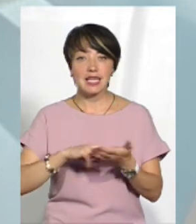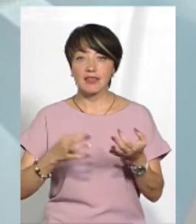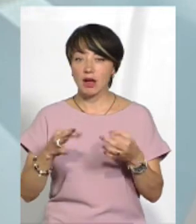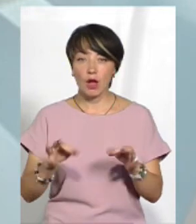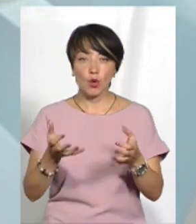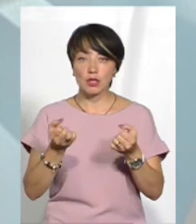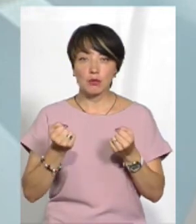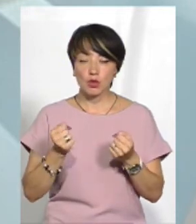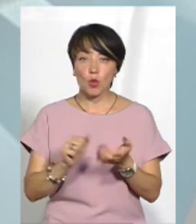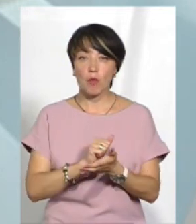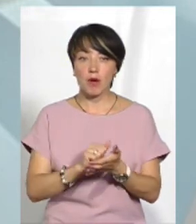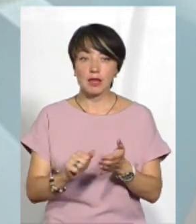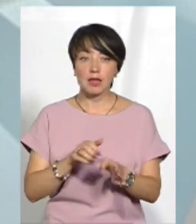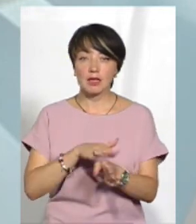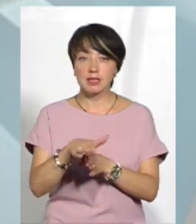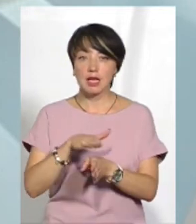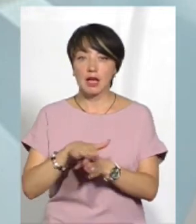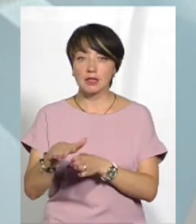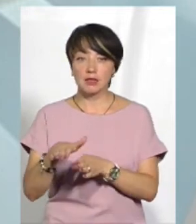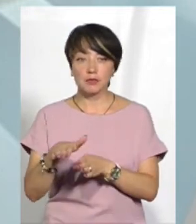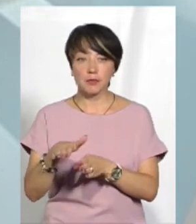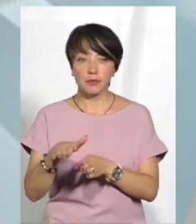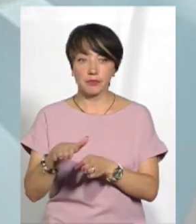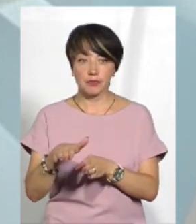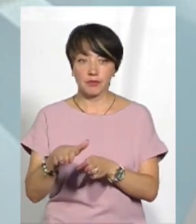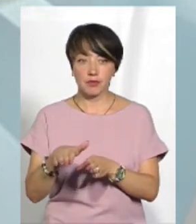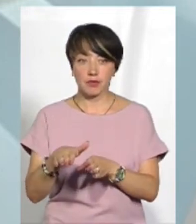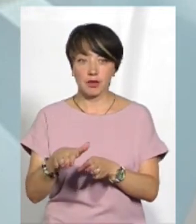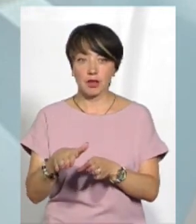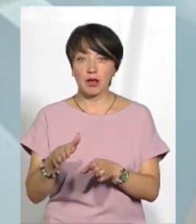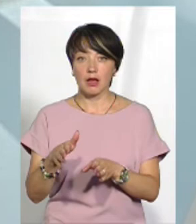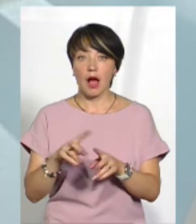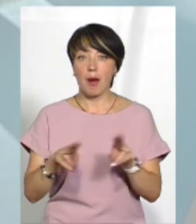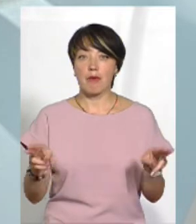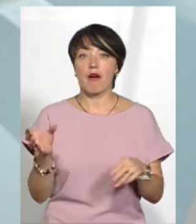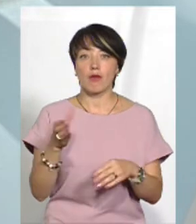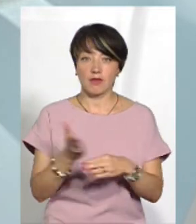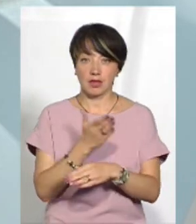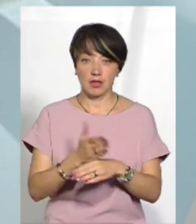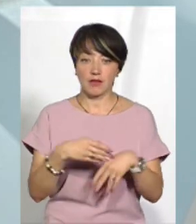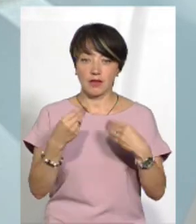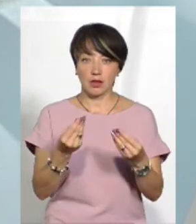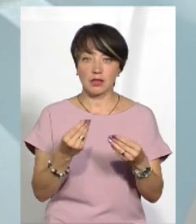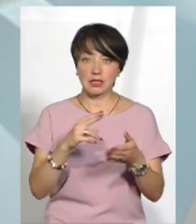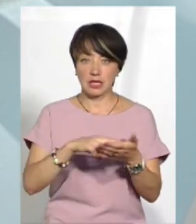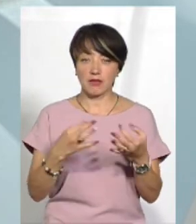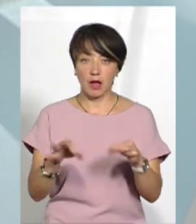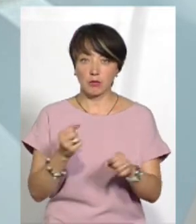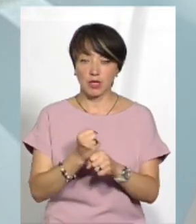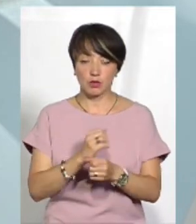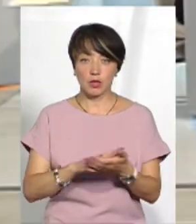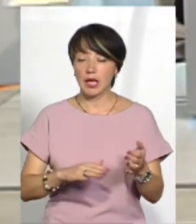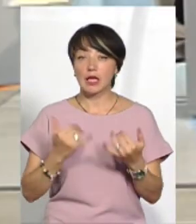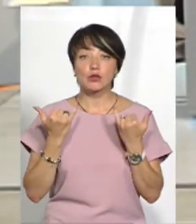не отримання сертифікату на реалізації лікеро-виробничих виробів. Що ви прийшли в одну структуру, вам видали сертифікат і ви